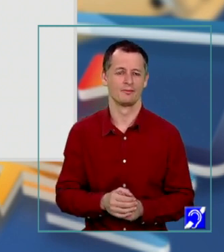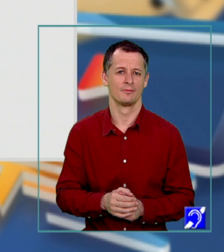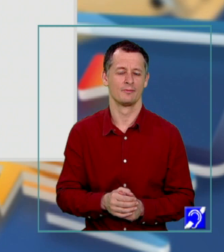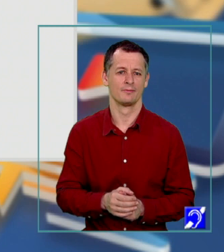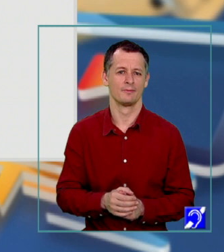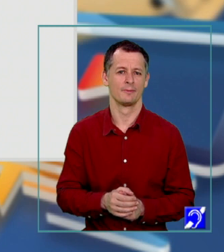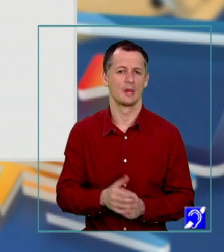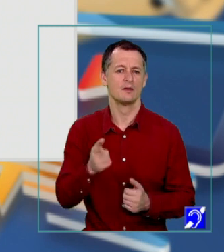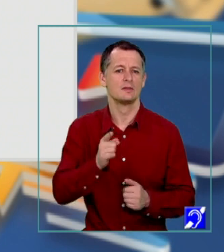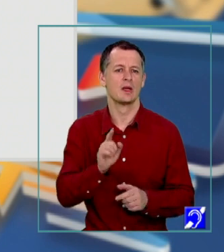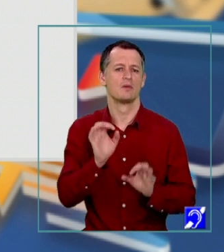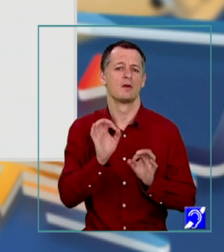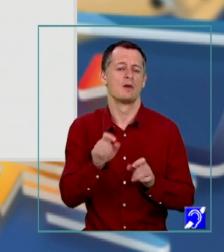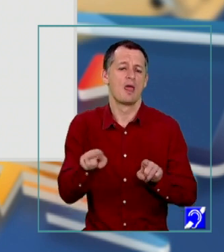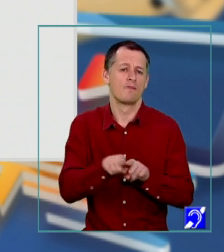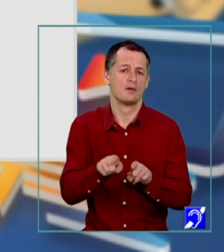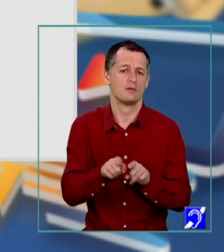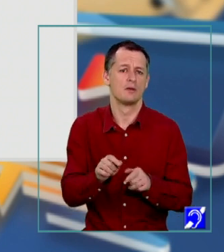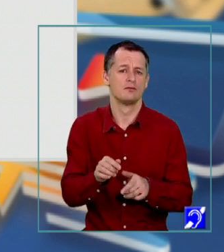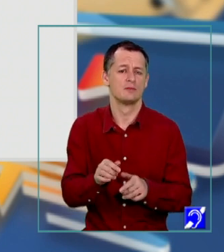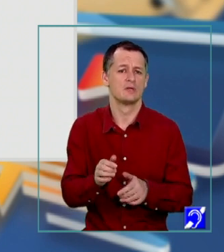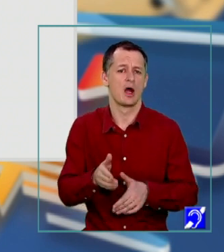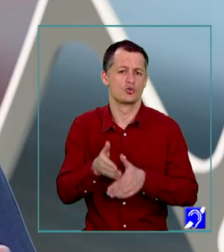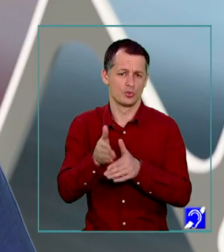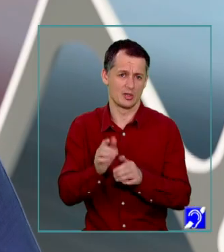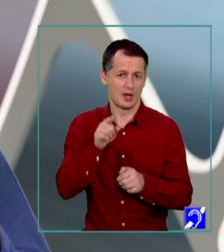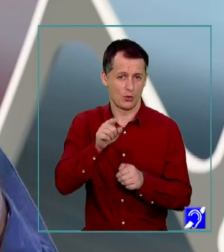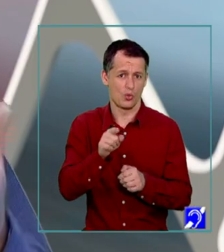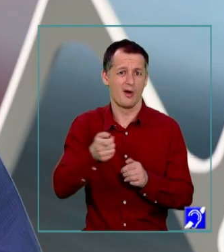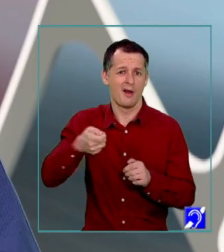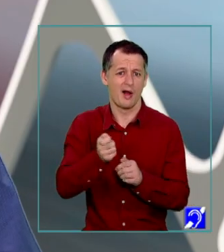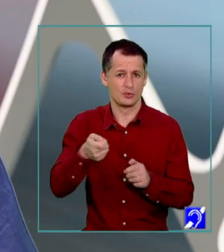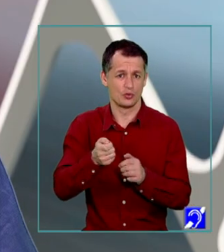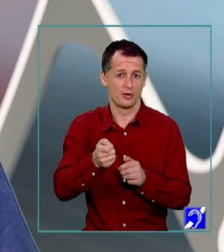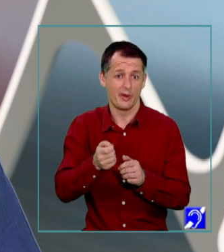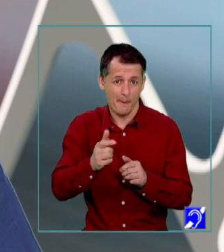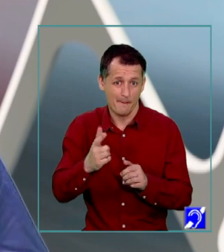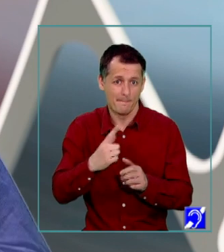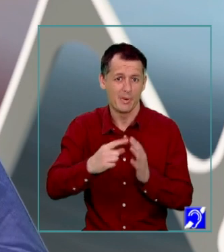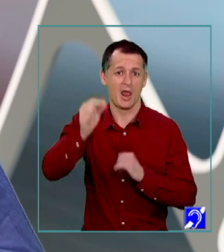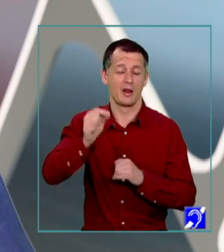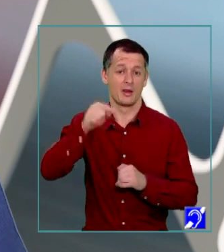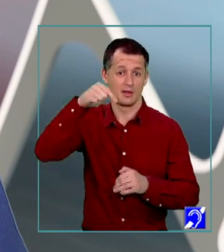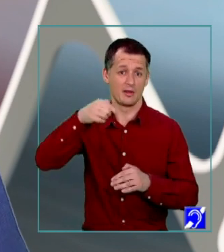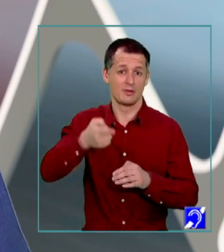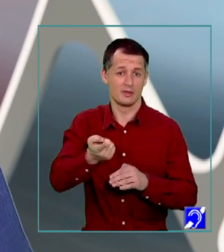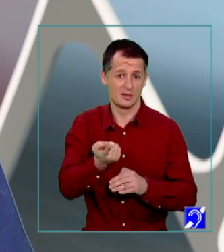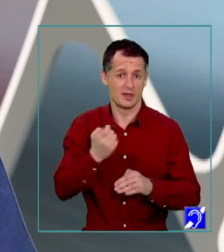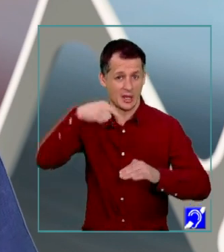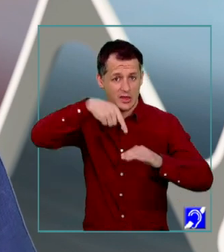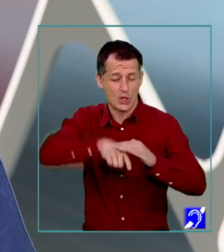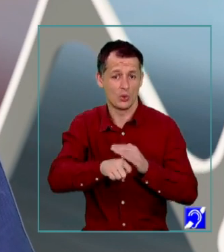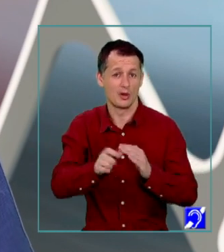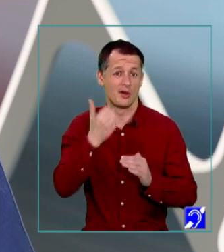care lasă să iasă gazul dintr-o incintă atunci când presiunea din incintă depășește o anumită